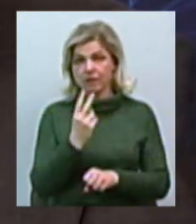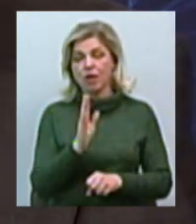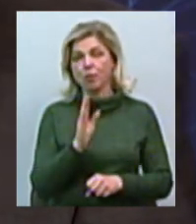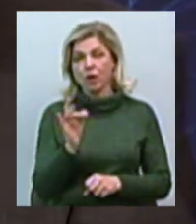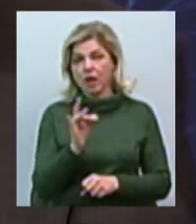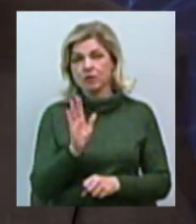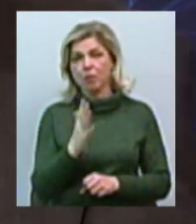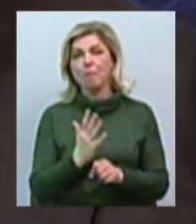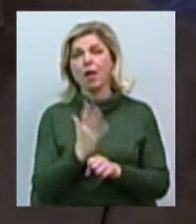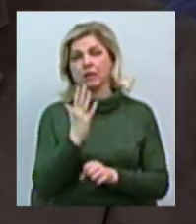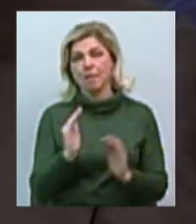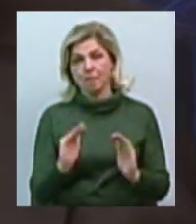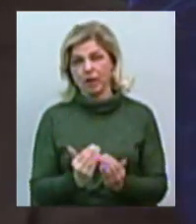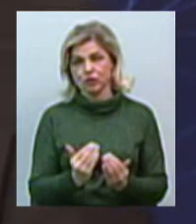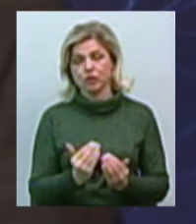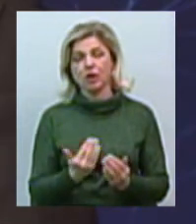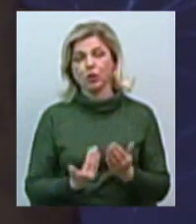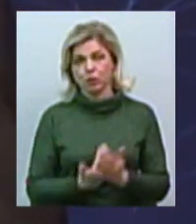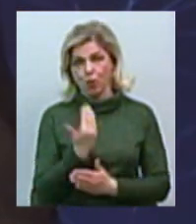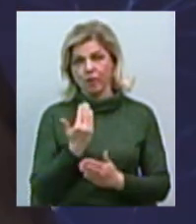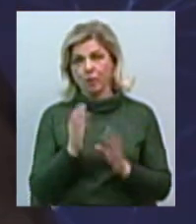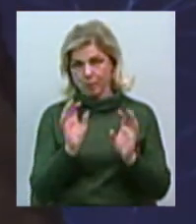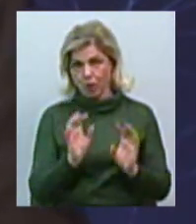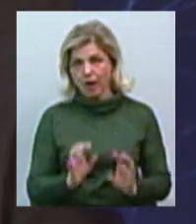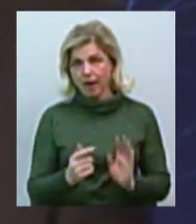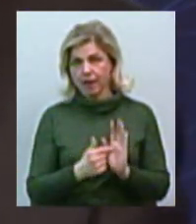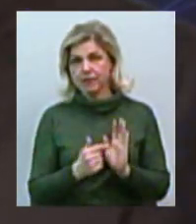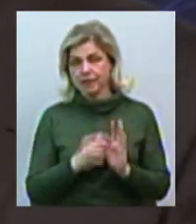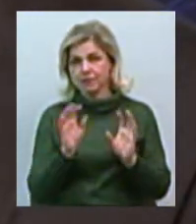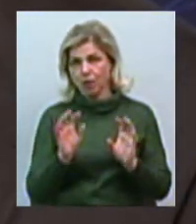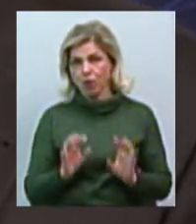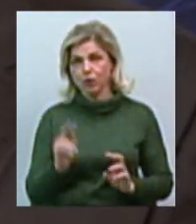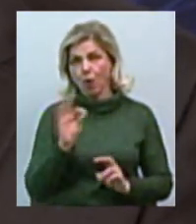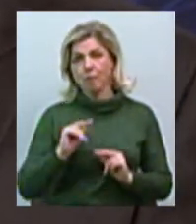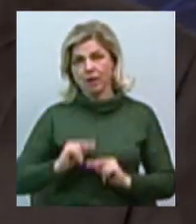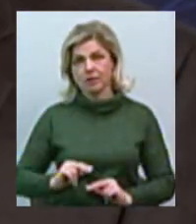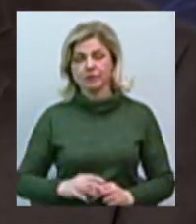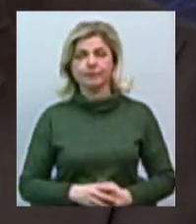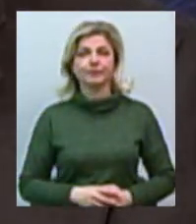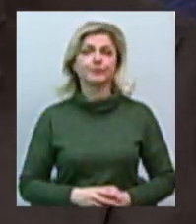в 5 разів менше. Це в новому проєкті закону про працю.